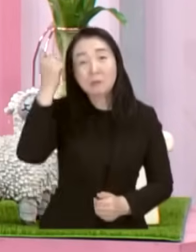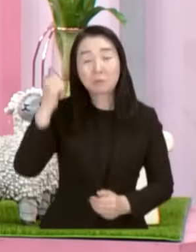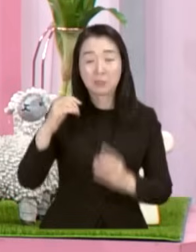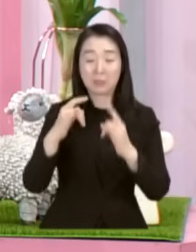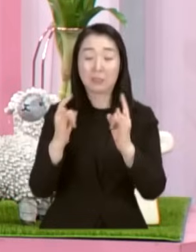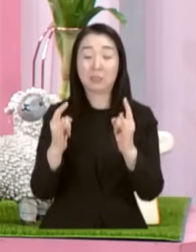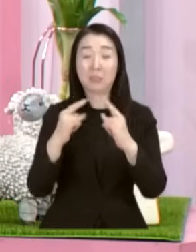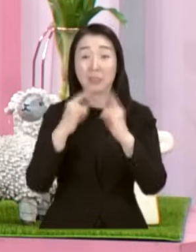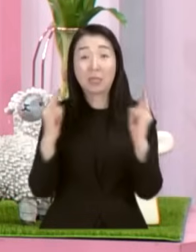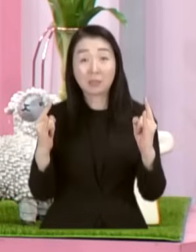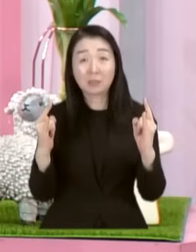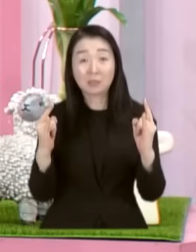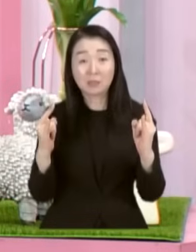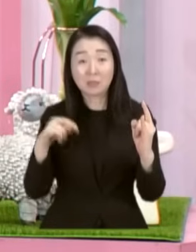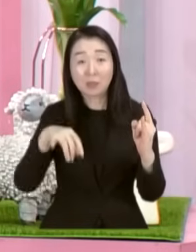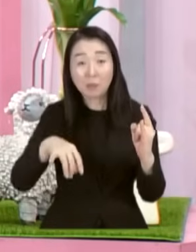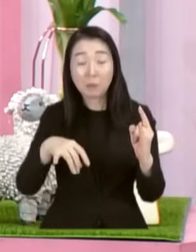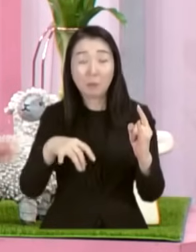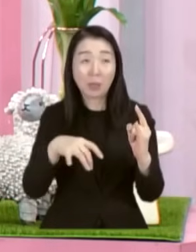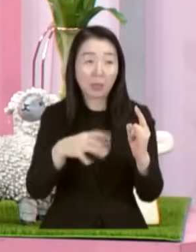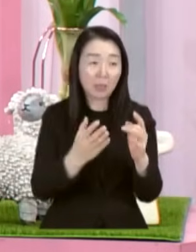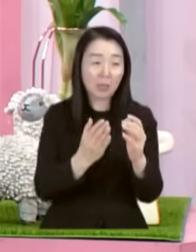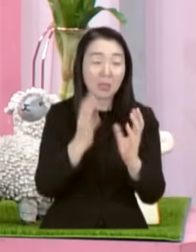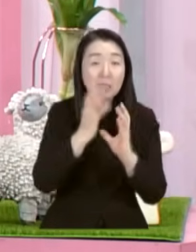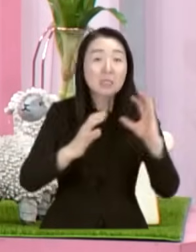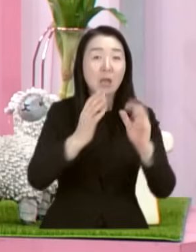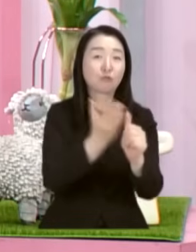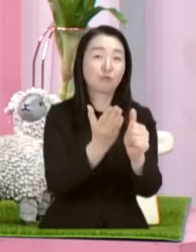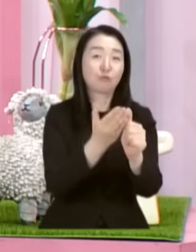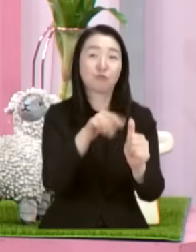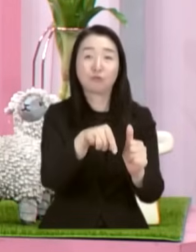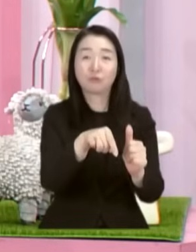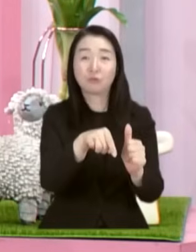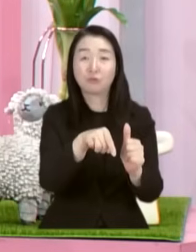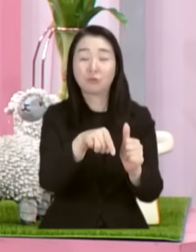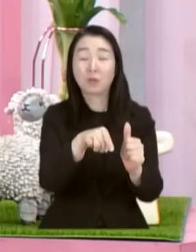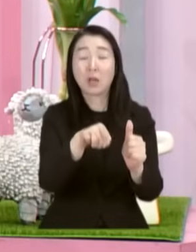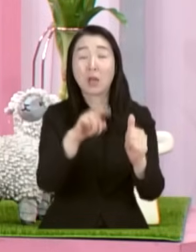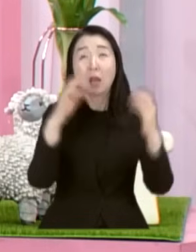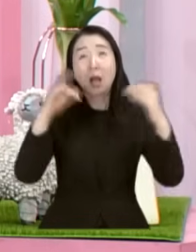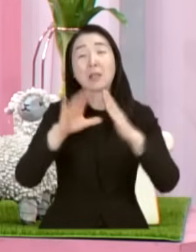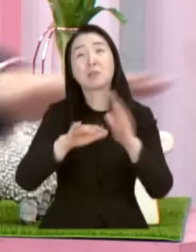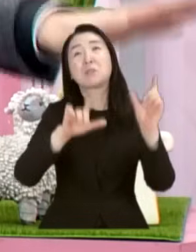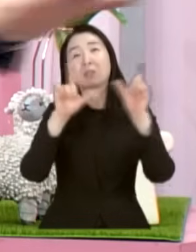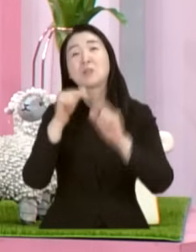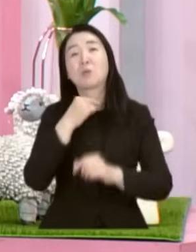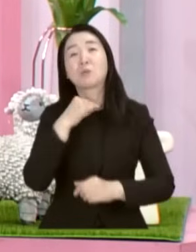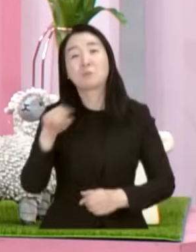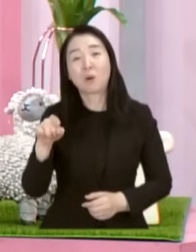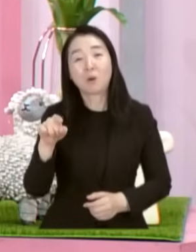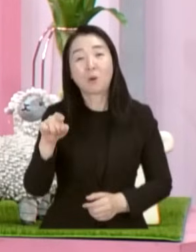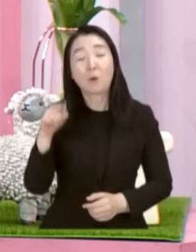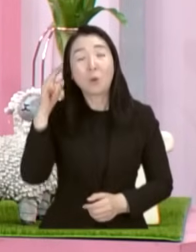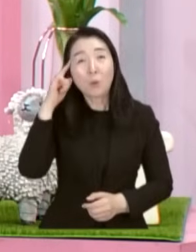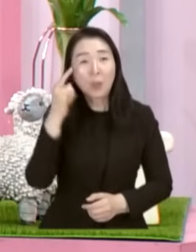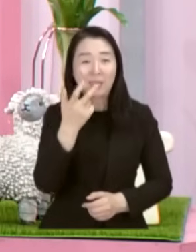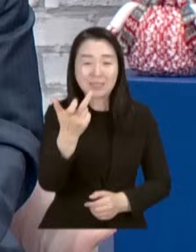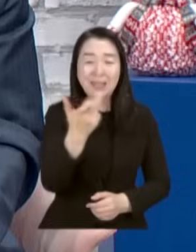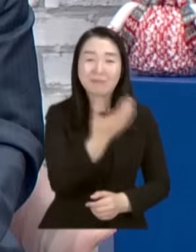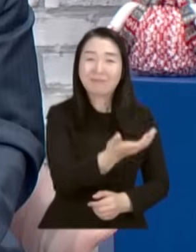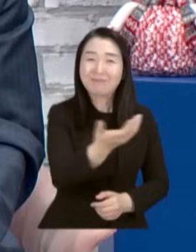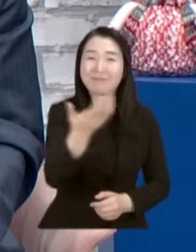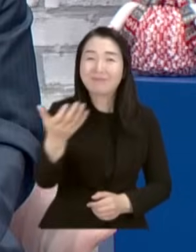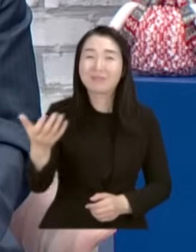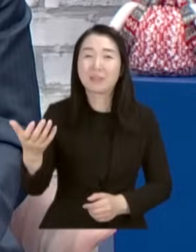텐트를 치고 텐트 앞에다가 상추까지 심어놔서 한여름 거기서 날려고 이산저산 다니는 이제